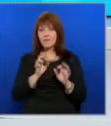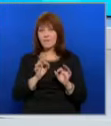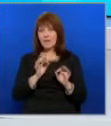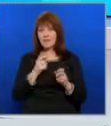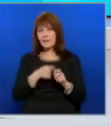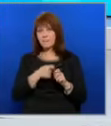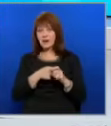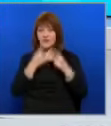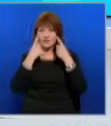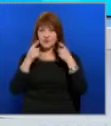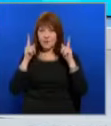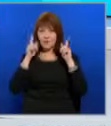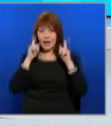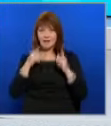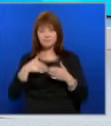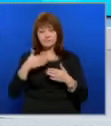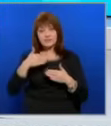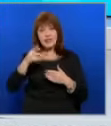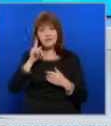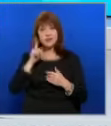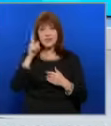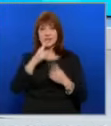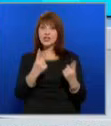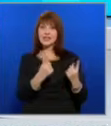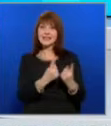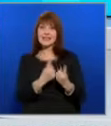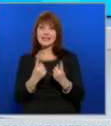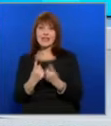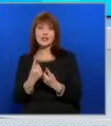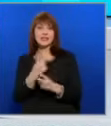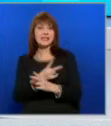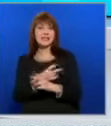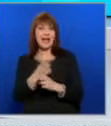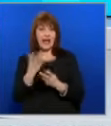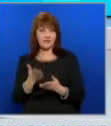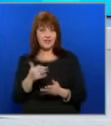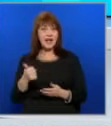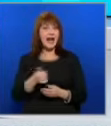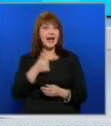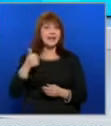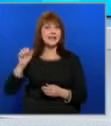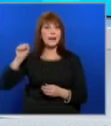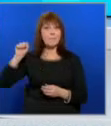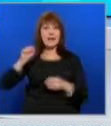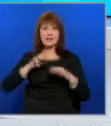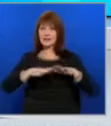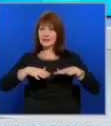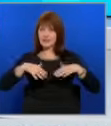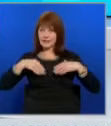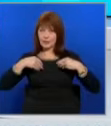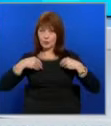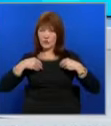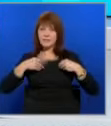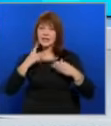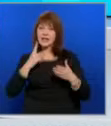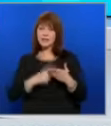Словакия. Предстои премиерът в следващите дни да се срещне с канцлера на Австрия. Лидерите на партиите от парламента са категорични,